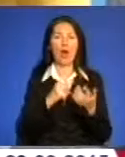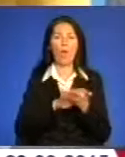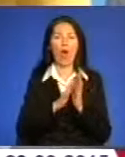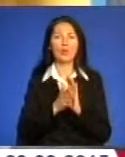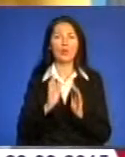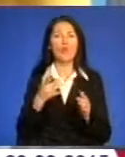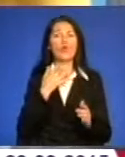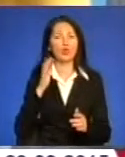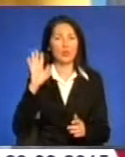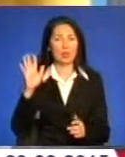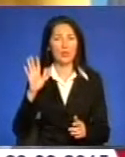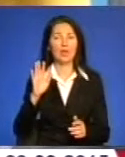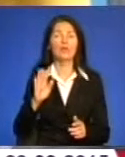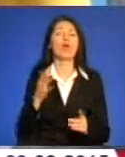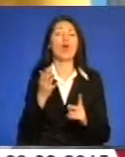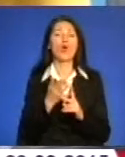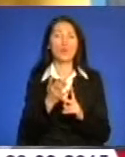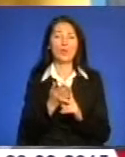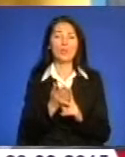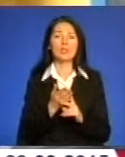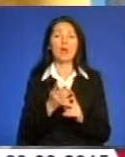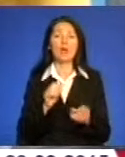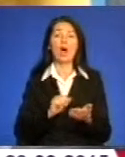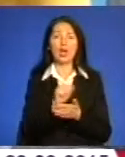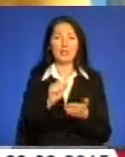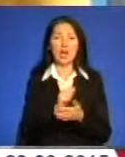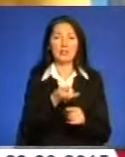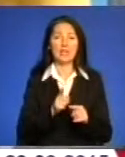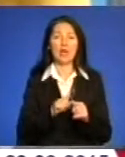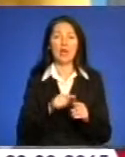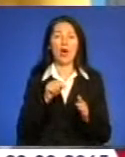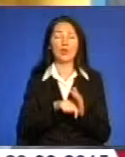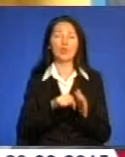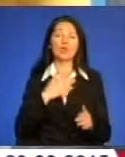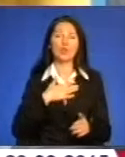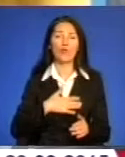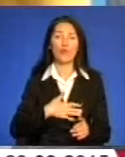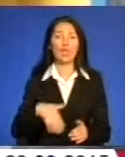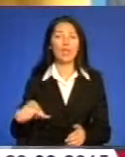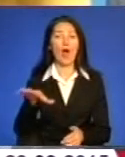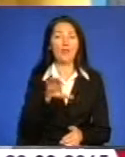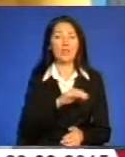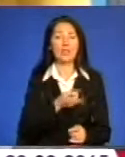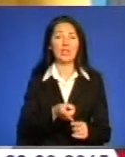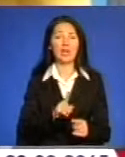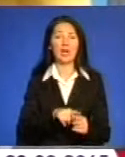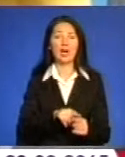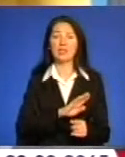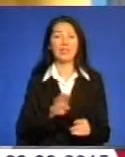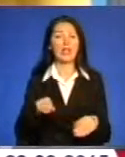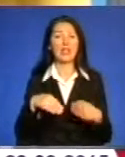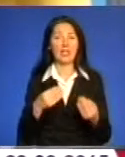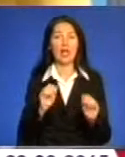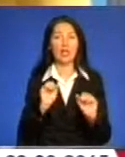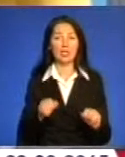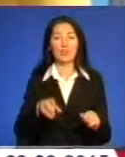був проголосований в компромісній редакції, яка, в принципі, задовольняла всіх і яка не надала